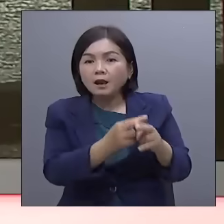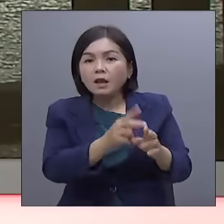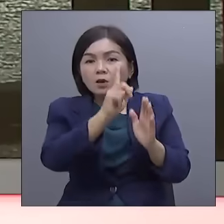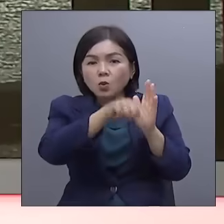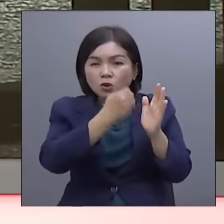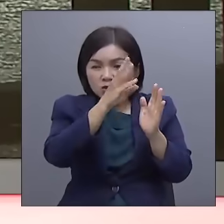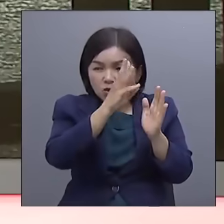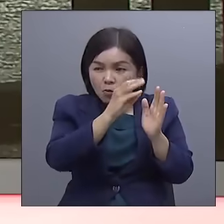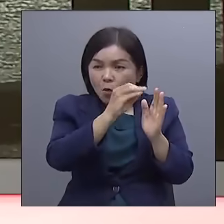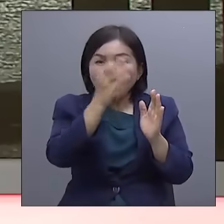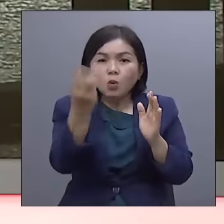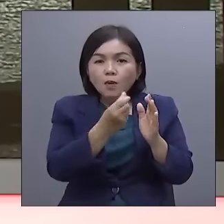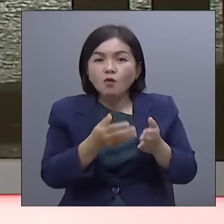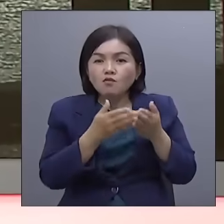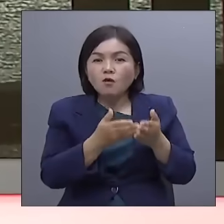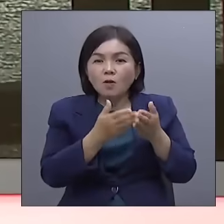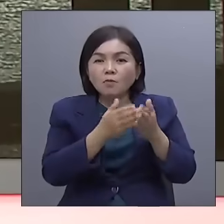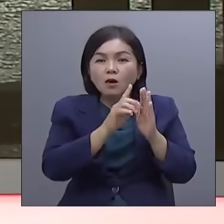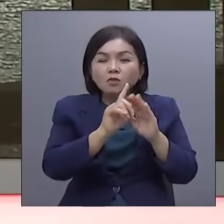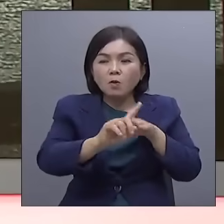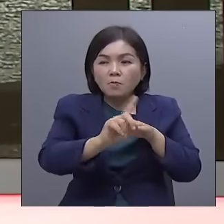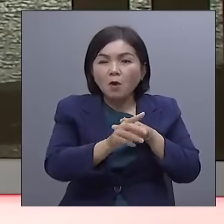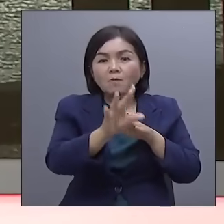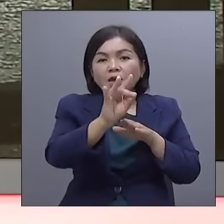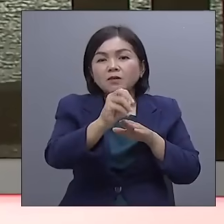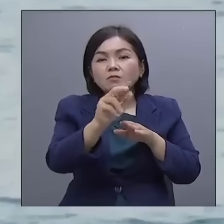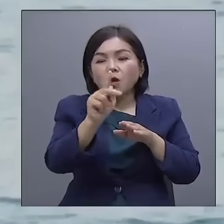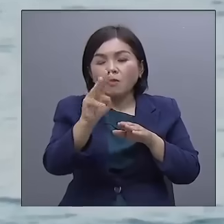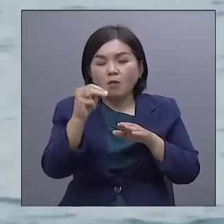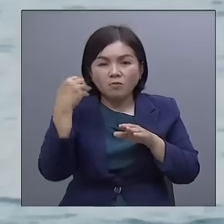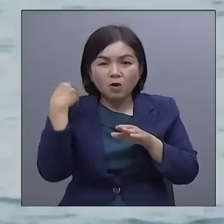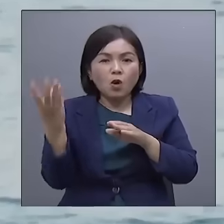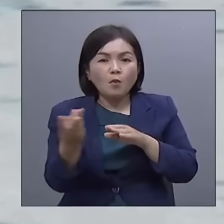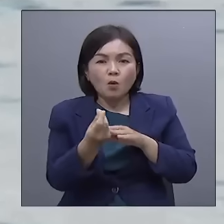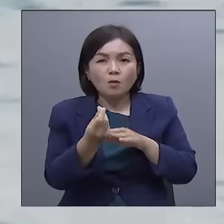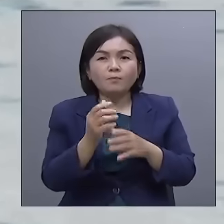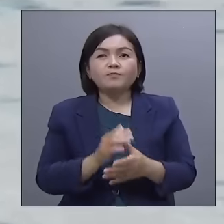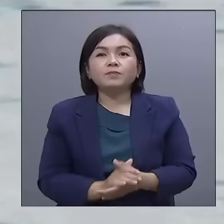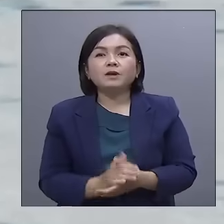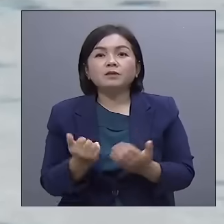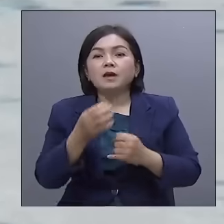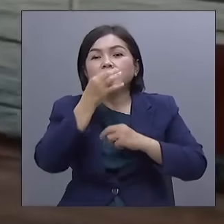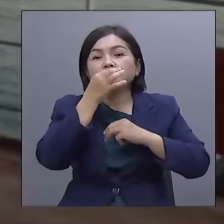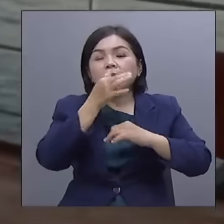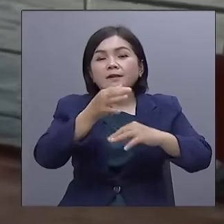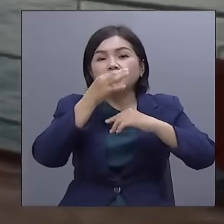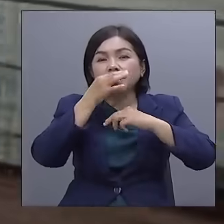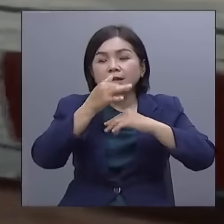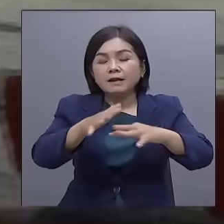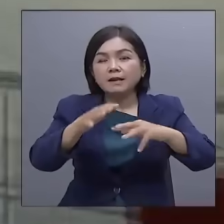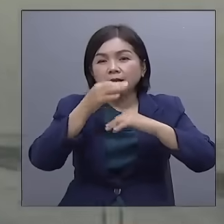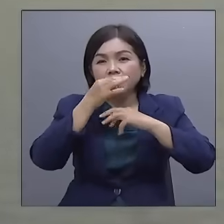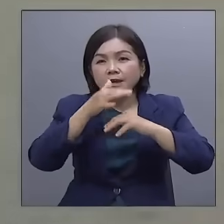ชั่วโมงและมีความเร็วสูงสุด 80กิโลเมตรต่อชั่วโมงค่ะแม้ว่าทะเลดำนะคะจะเป็นจุดยุทธศาสตร์